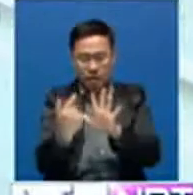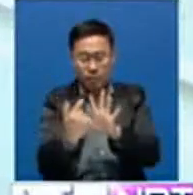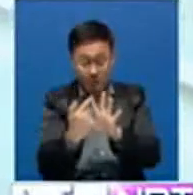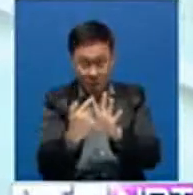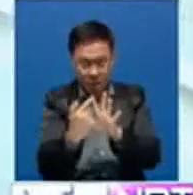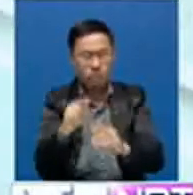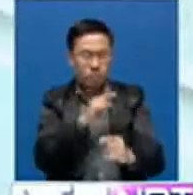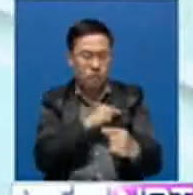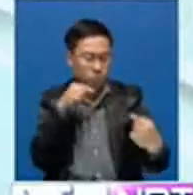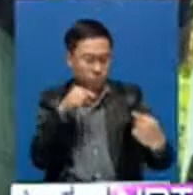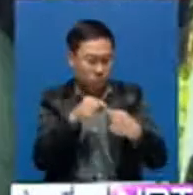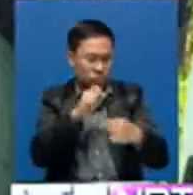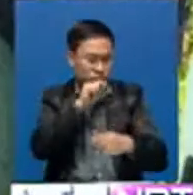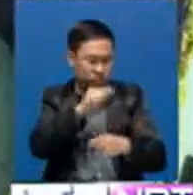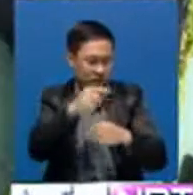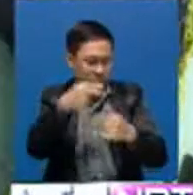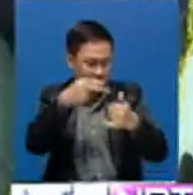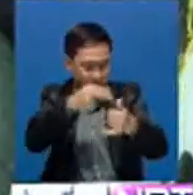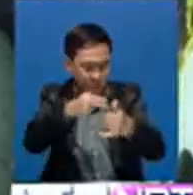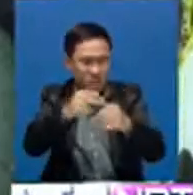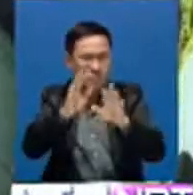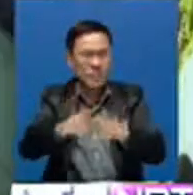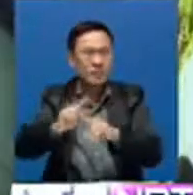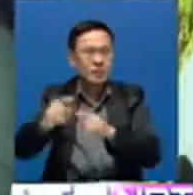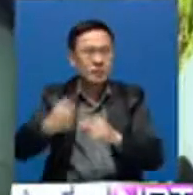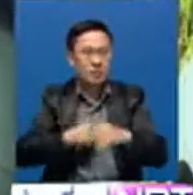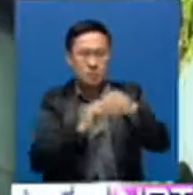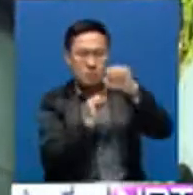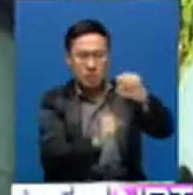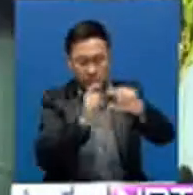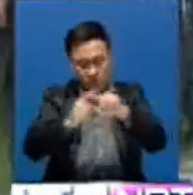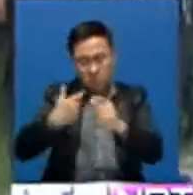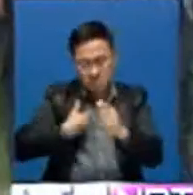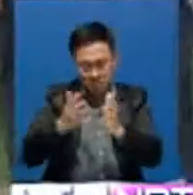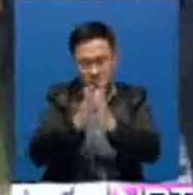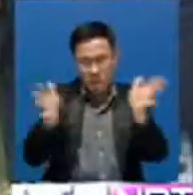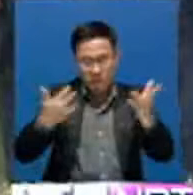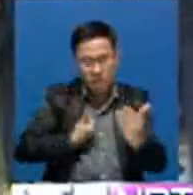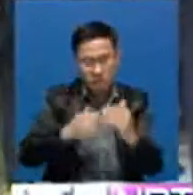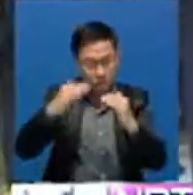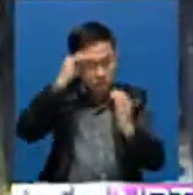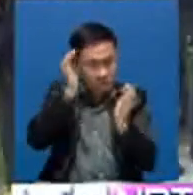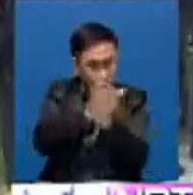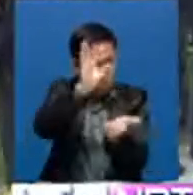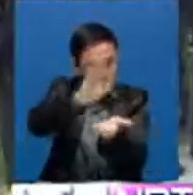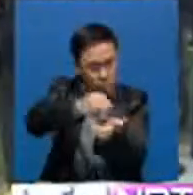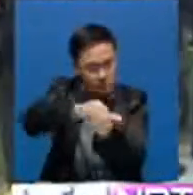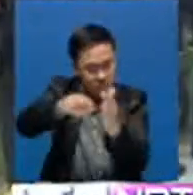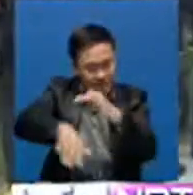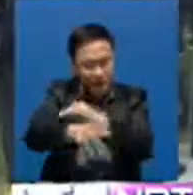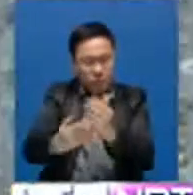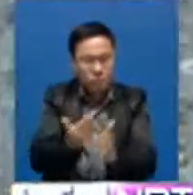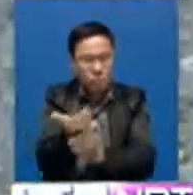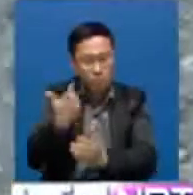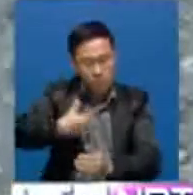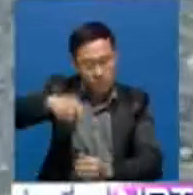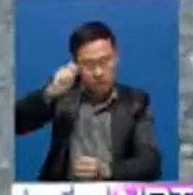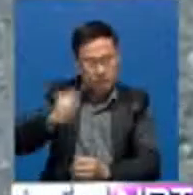เหตุรุนแรงซึ่งมีหมายจับหลายคดีขณะนี้เจ้าหน้าที่กำลังรวบรวมหลักฐานเพื่อขออนุมัติศาลออกหมายจับเร็วๆ